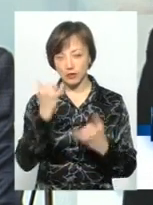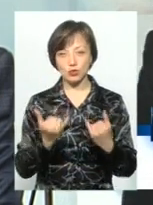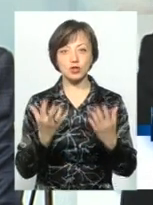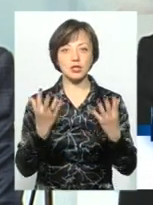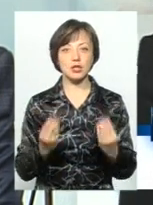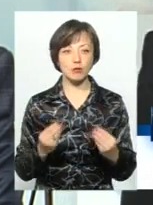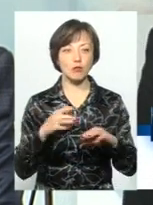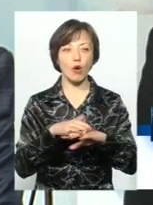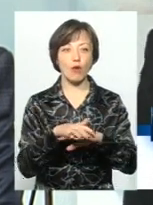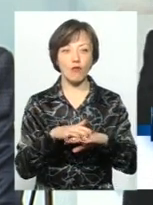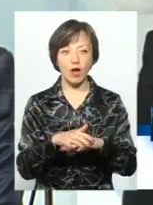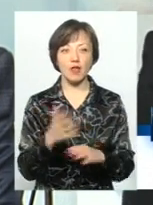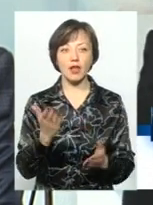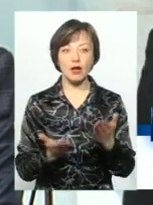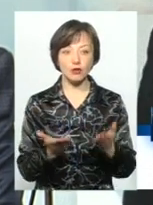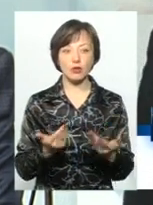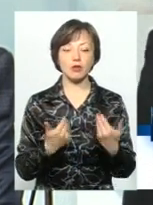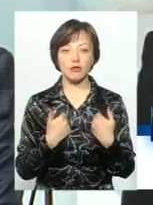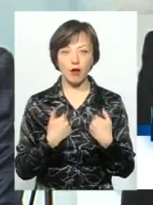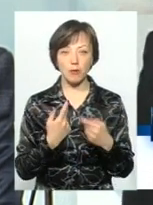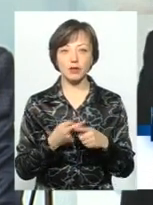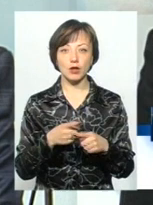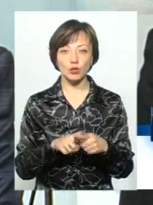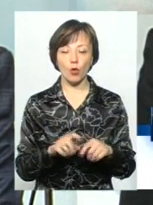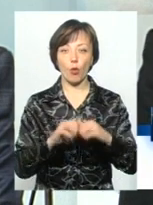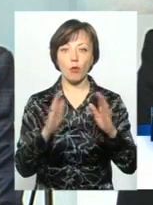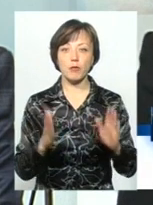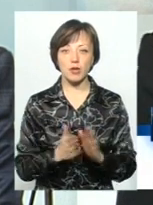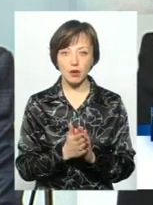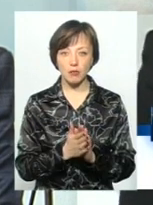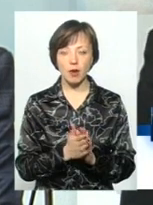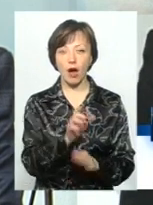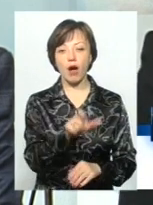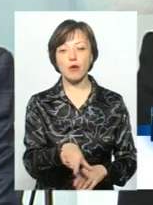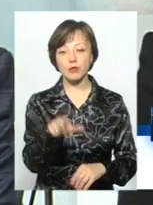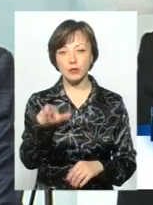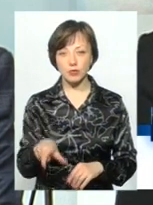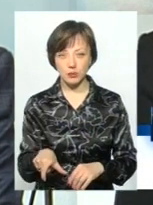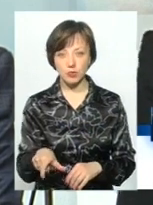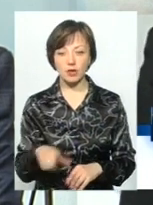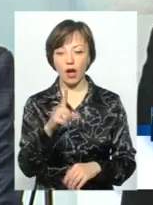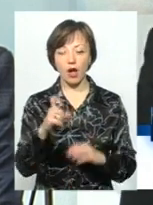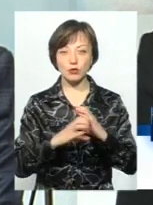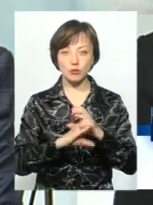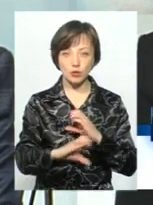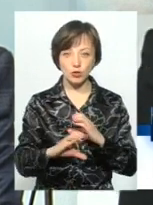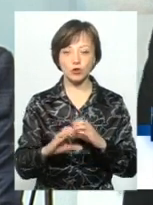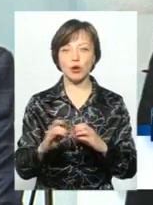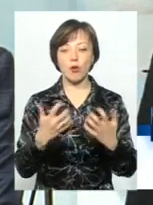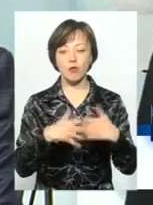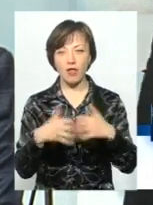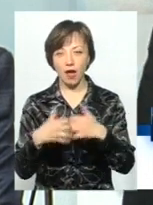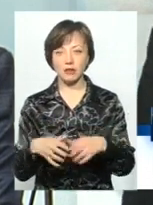день прорахувала, якщо нам на той об'єм абонентів, на той об'єм газопроводів, газорюючого